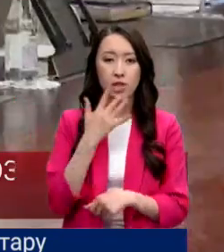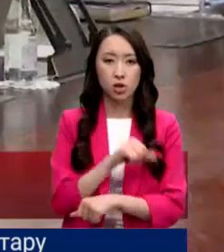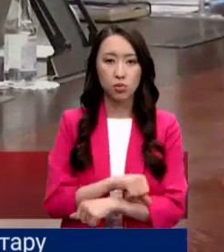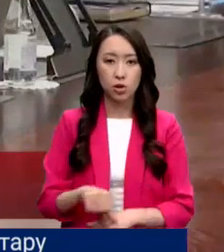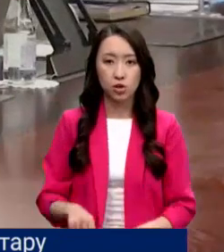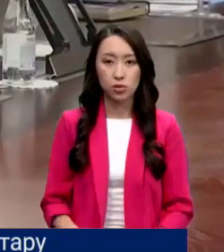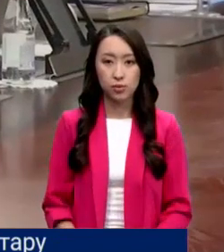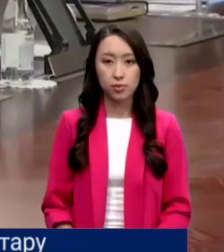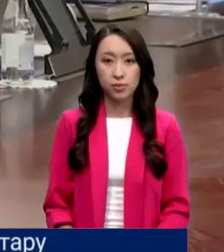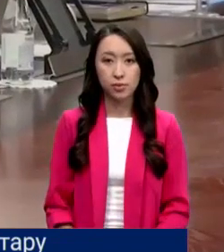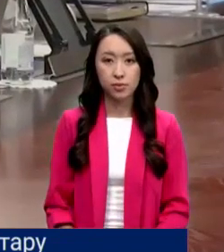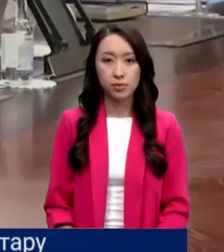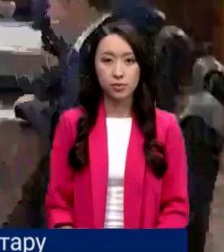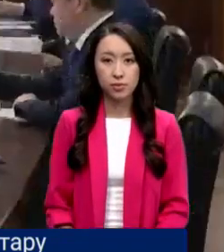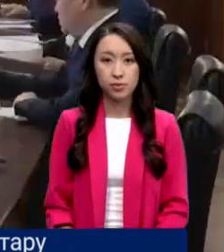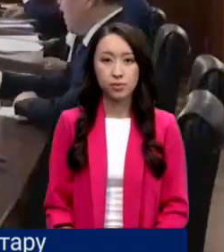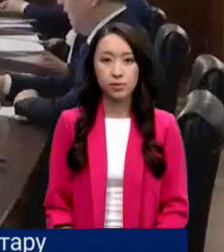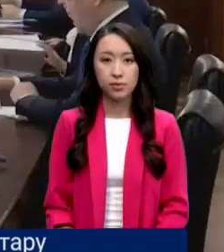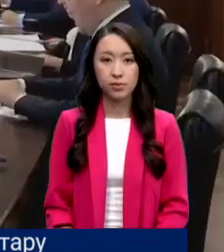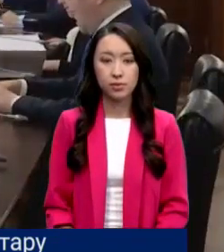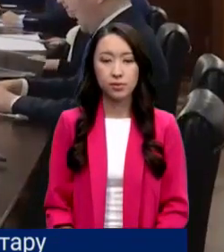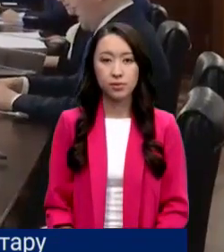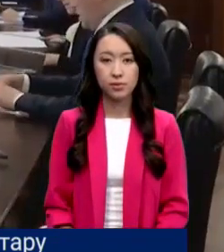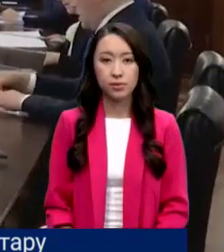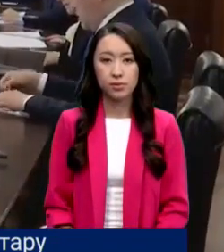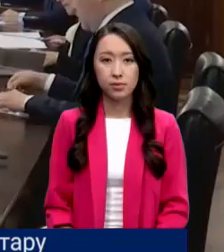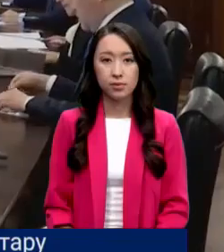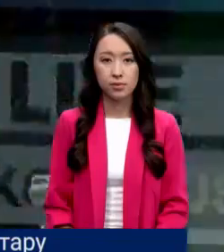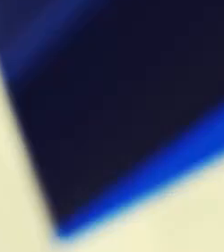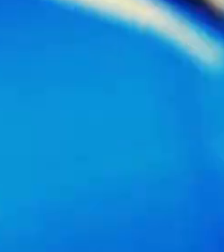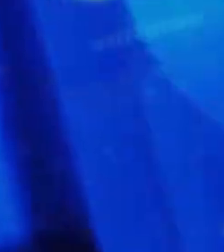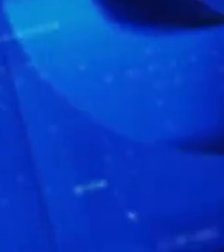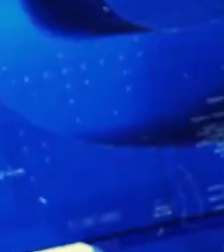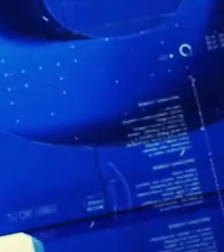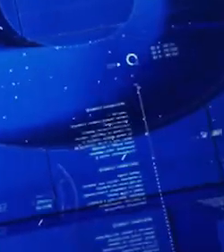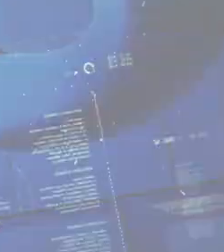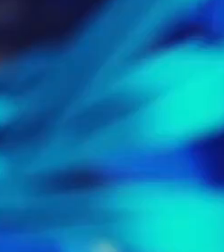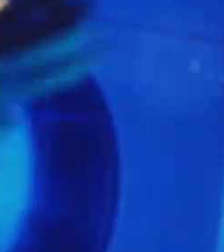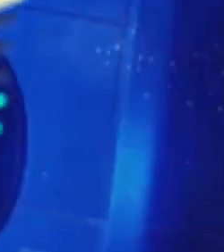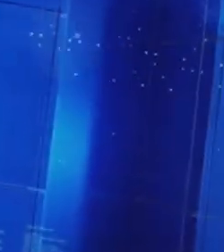Айжан Утилова, Виктор Джигирис, телеканал «Атамекен Бизнес».